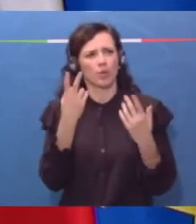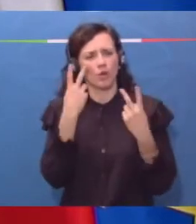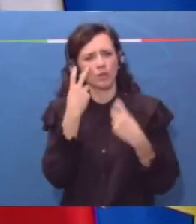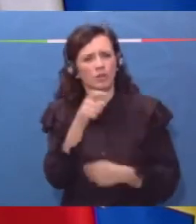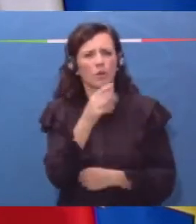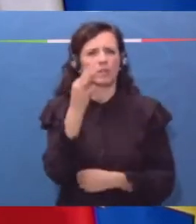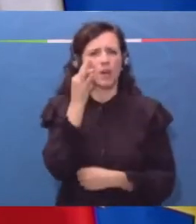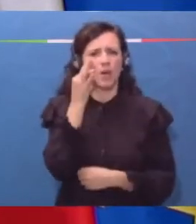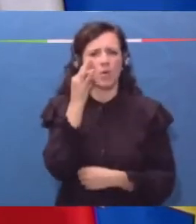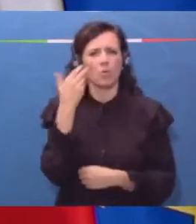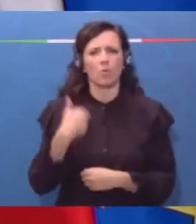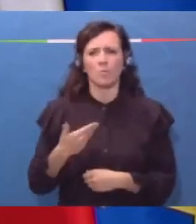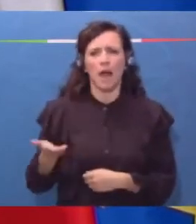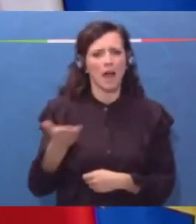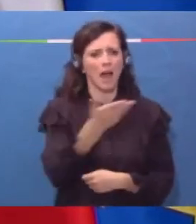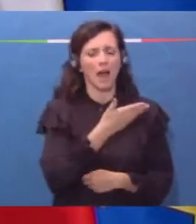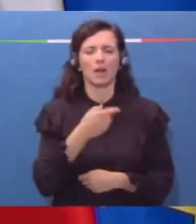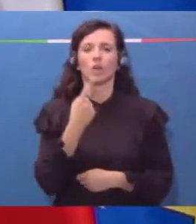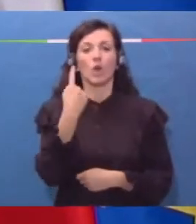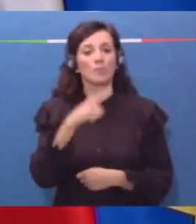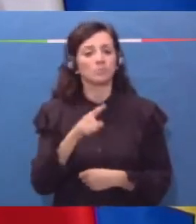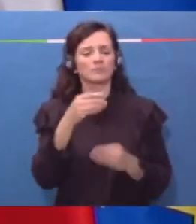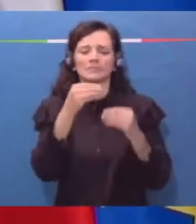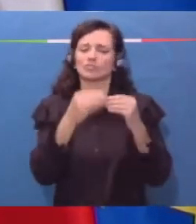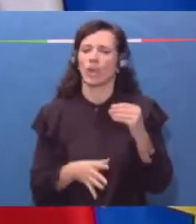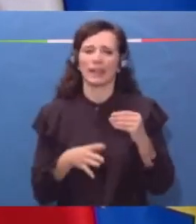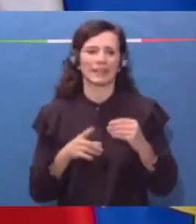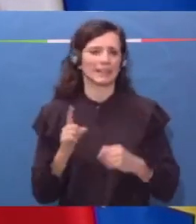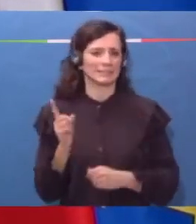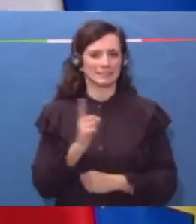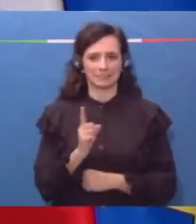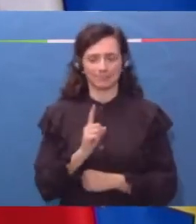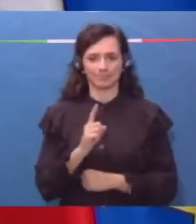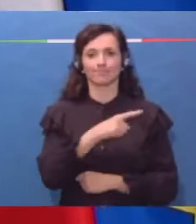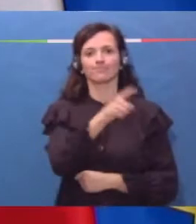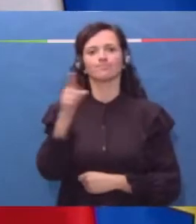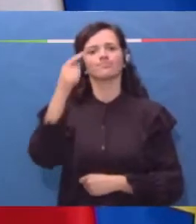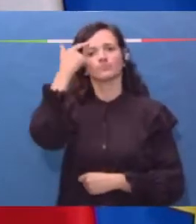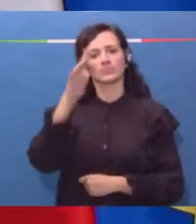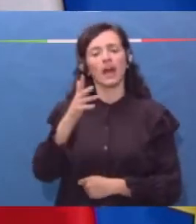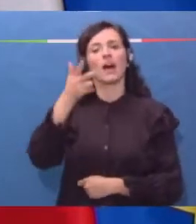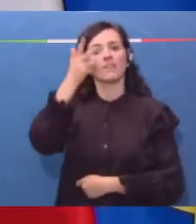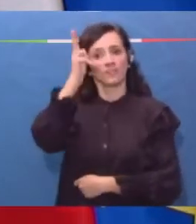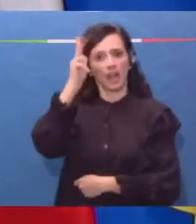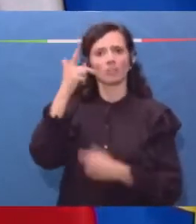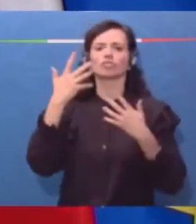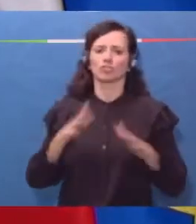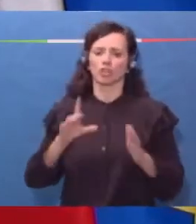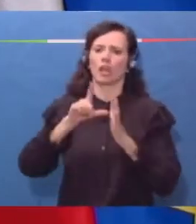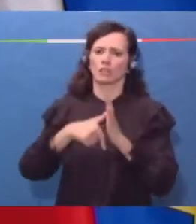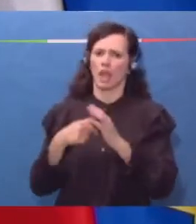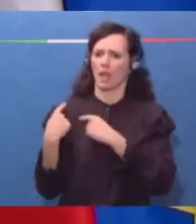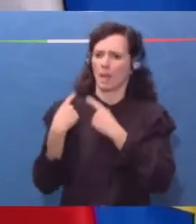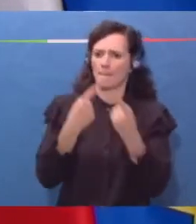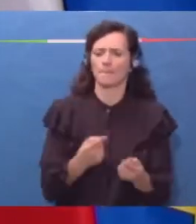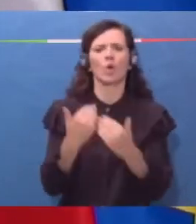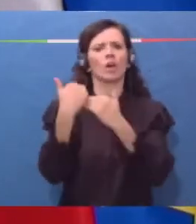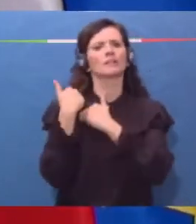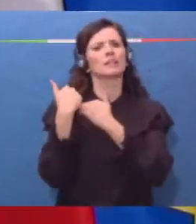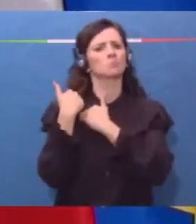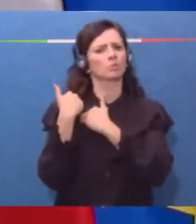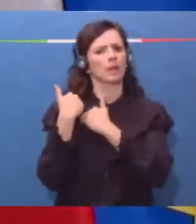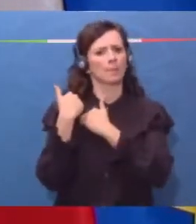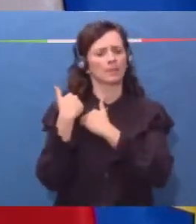cedere a qualsiasi forma di facilità. La Francia, come sapete, da lungo tempo si assume le proprie responsabilità in